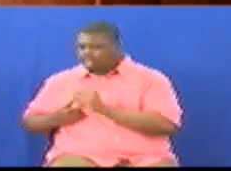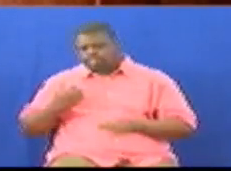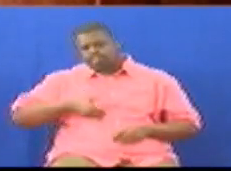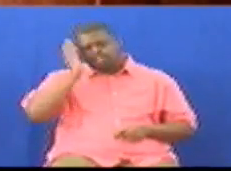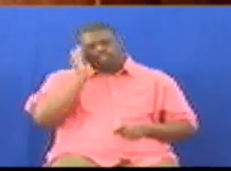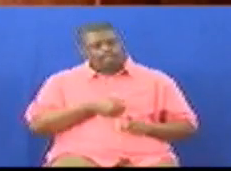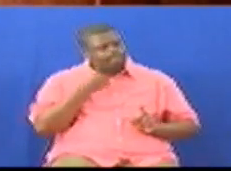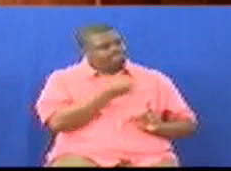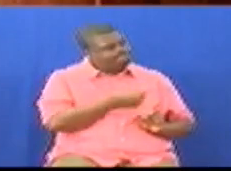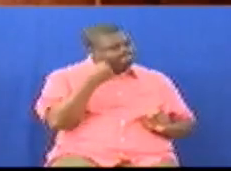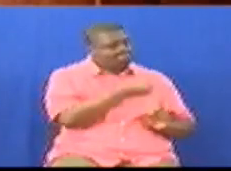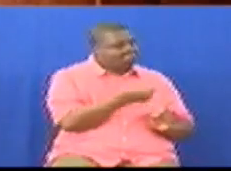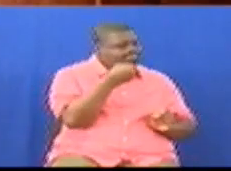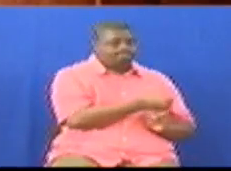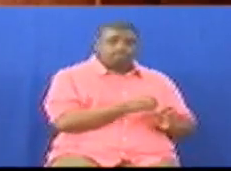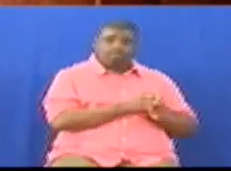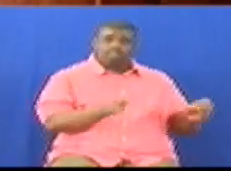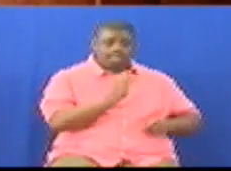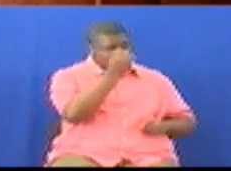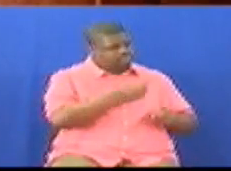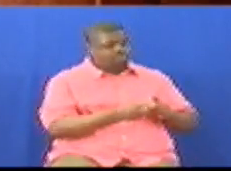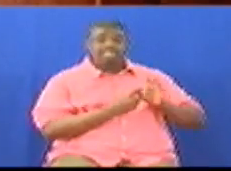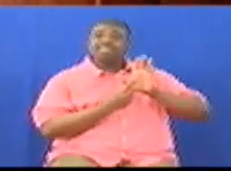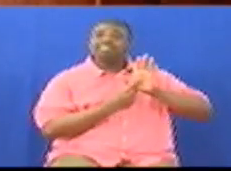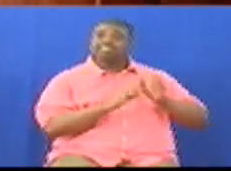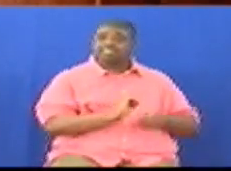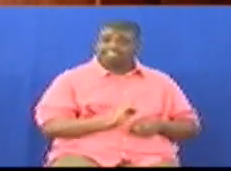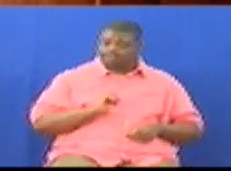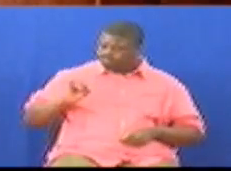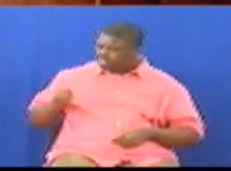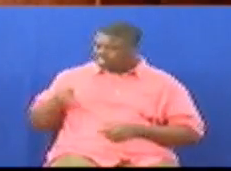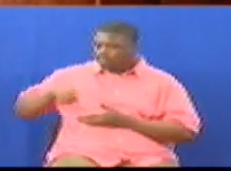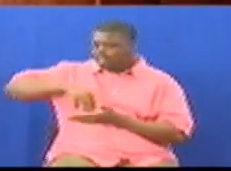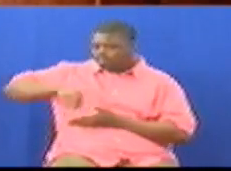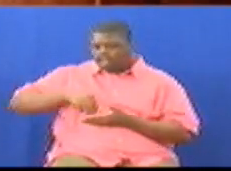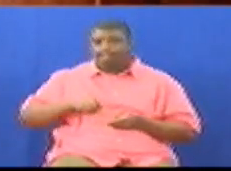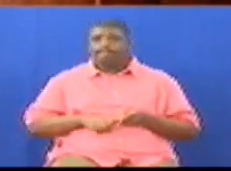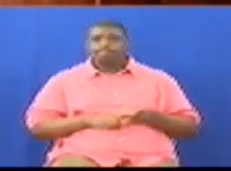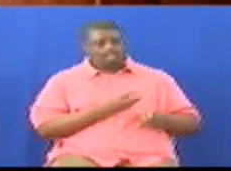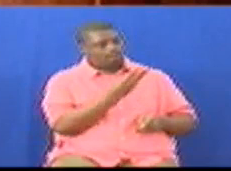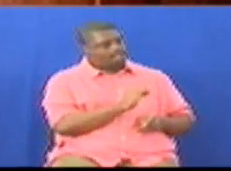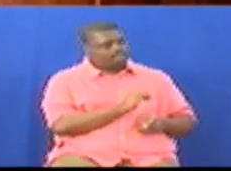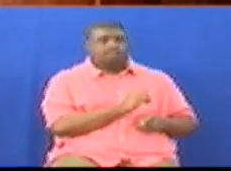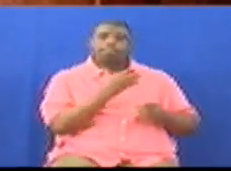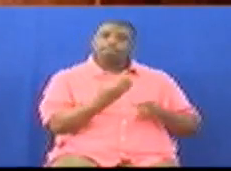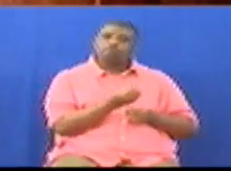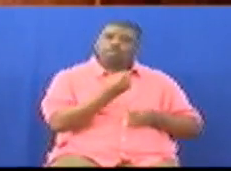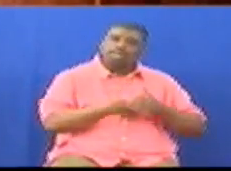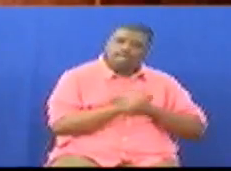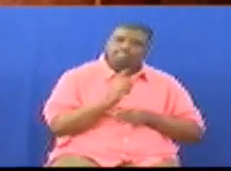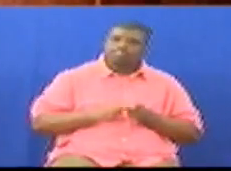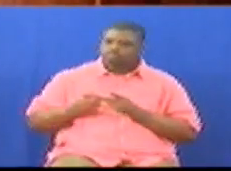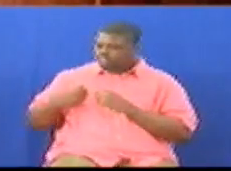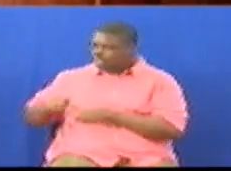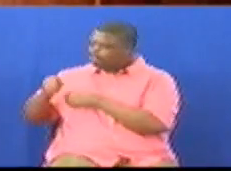halmashauri nchini kutenga na kupeleka kikamilifu 60% majiji na manispaa na 40% wilaya na miji ya mapato ya ndani kwenye utekelezaji wa miradi ya